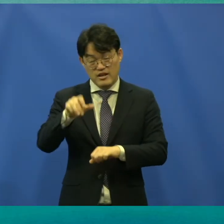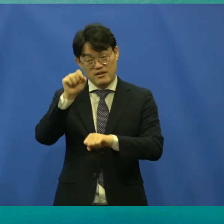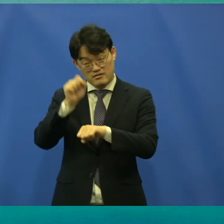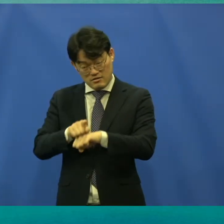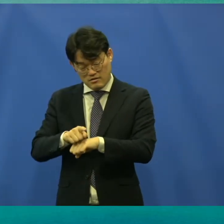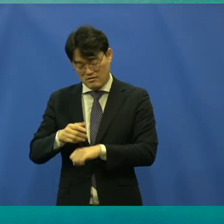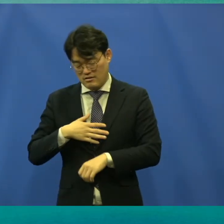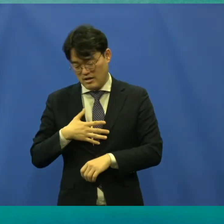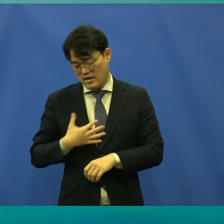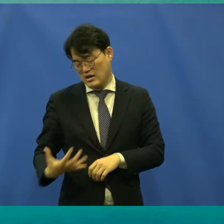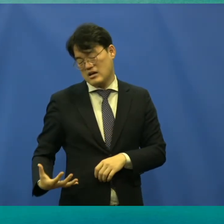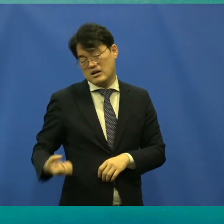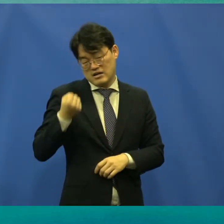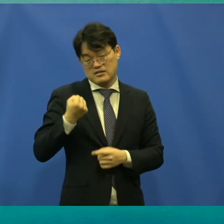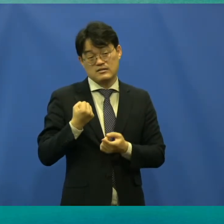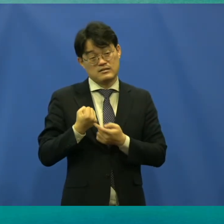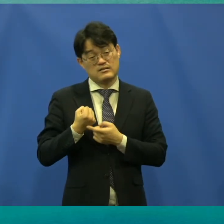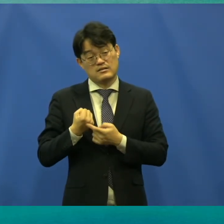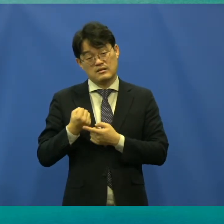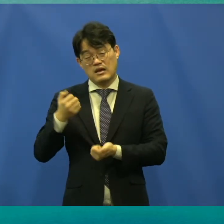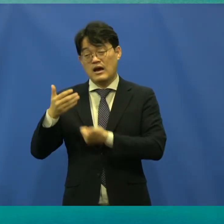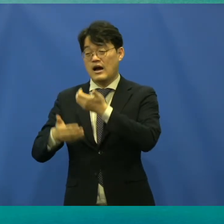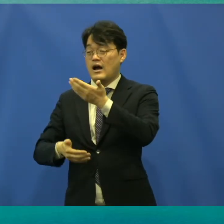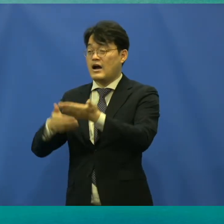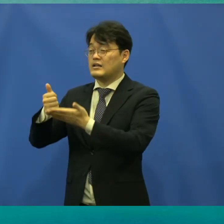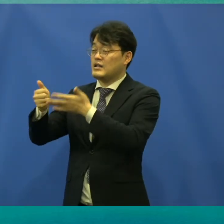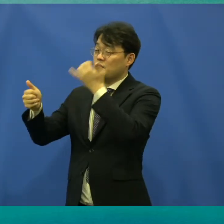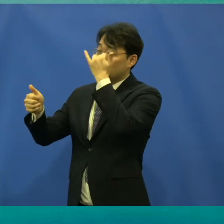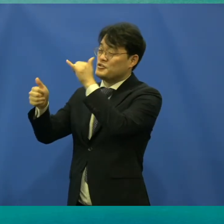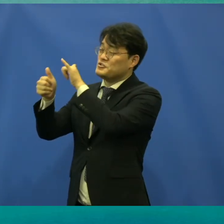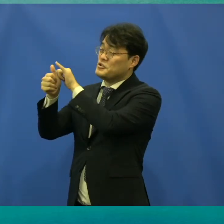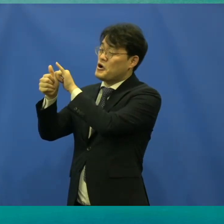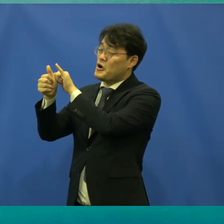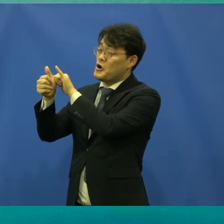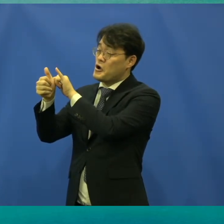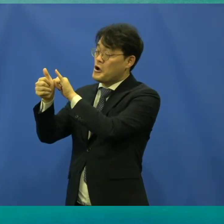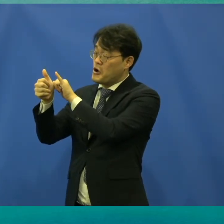것들이 하나님을 섬기기에는 부적절한 사람들이에요.